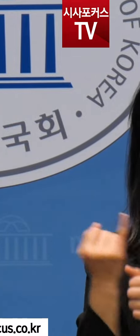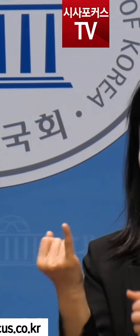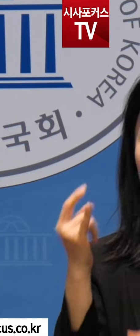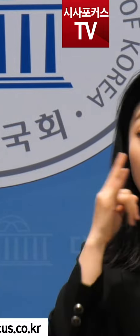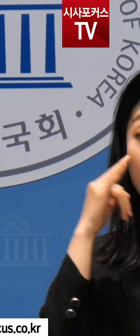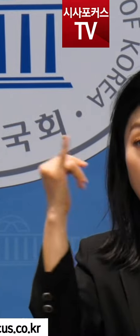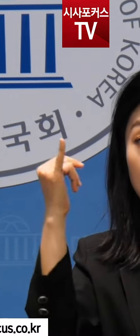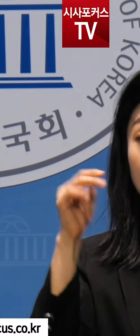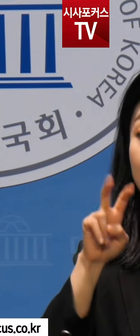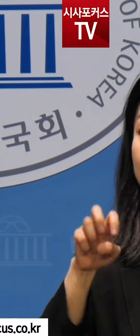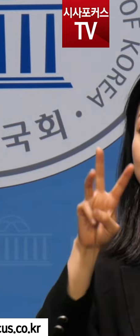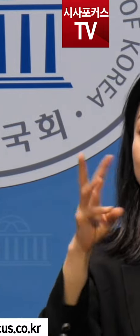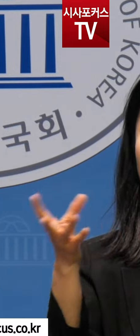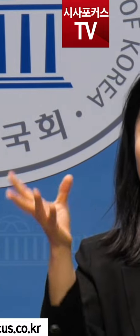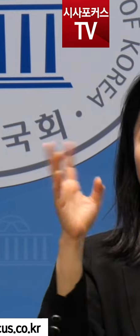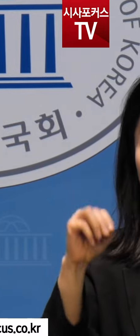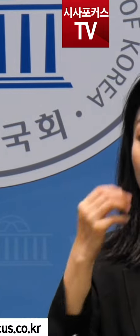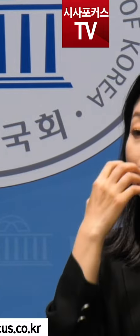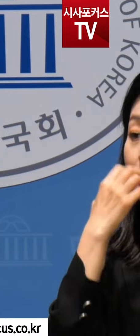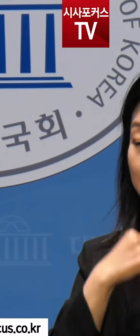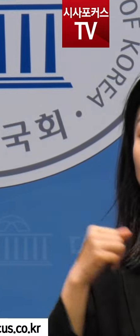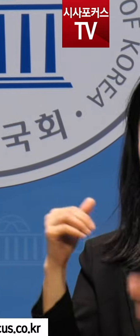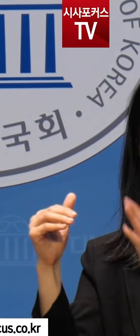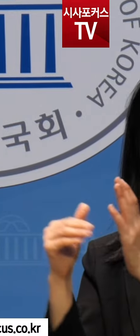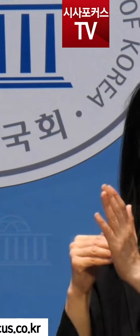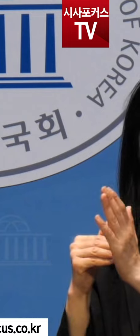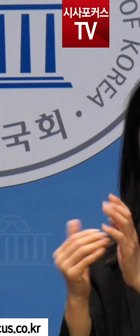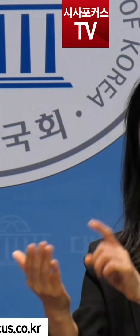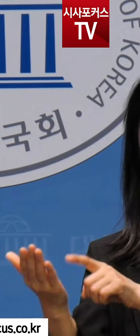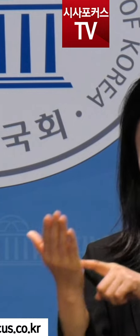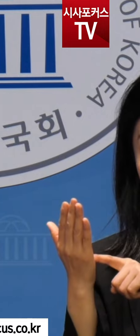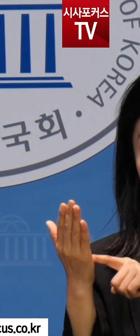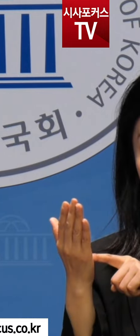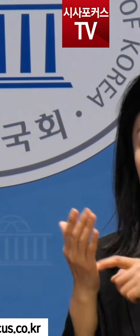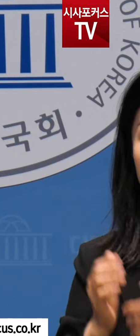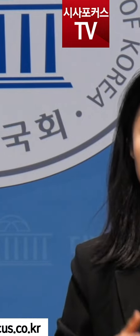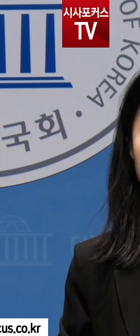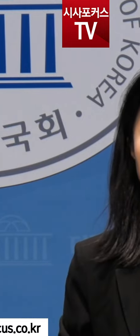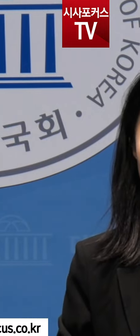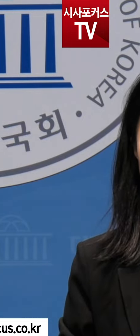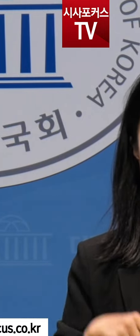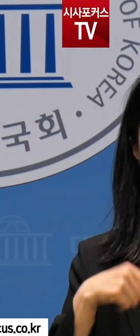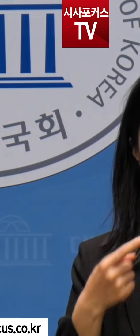총 23억 원의 매매 차익을 봤다고 보도되었습니다.